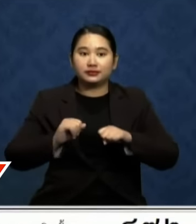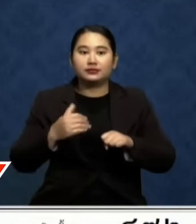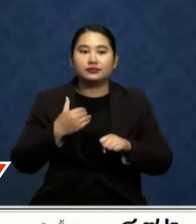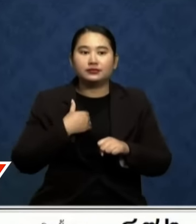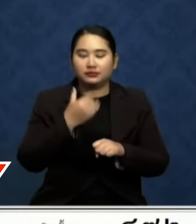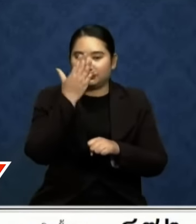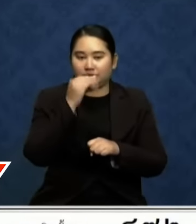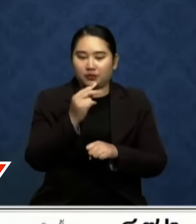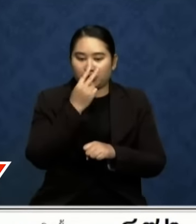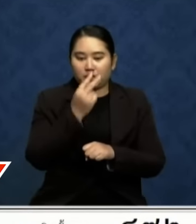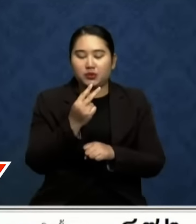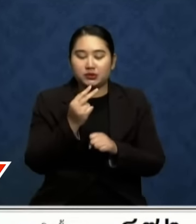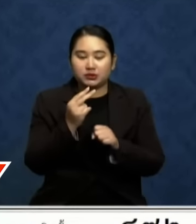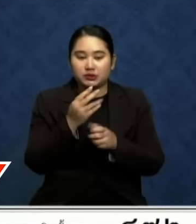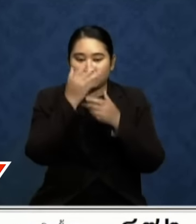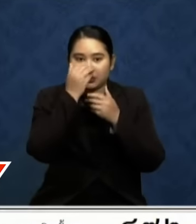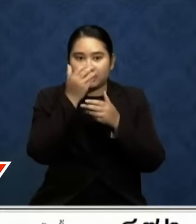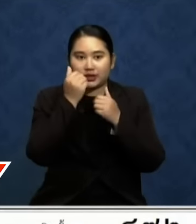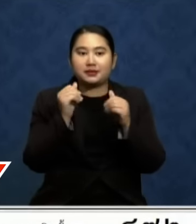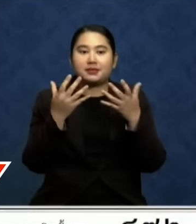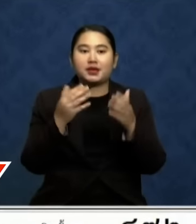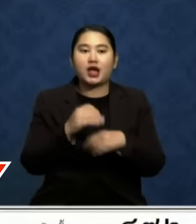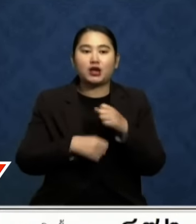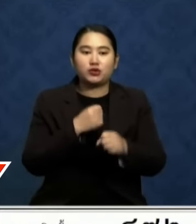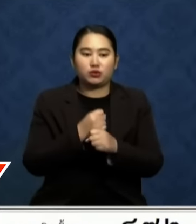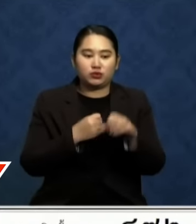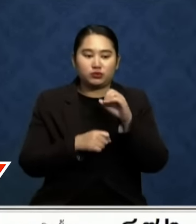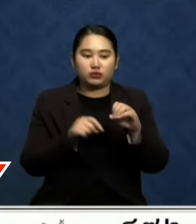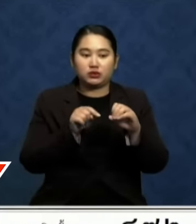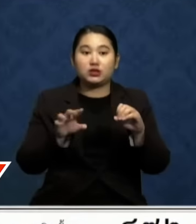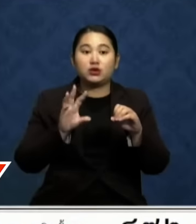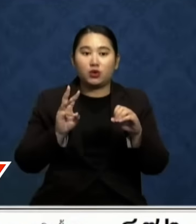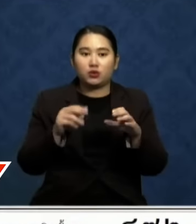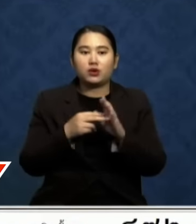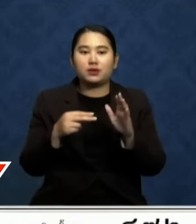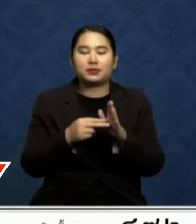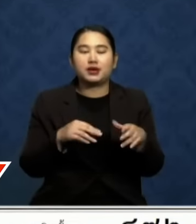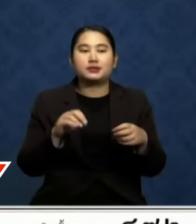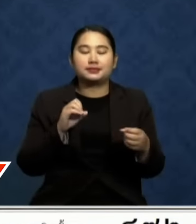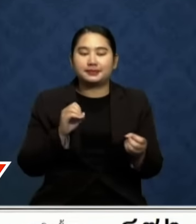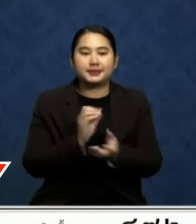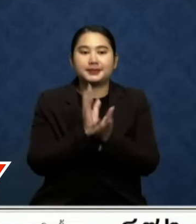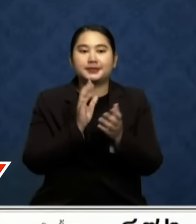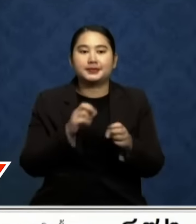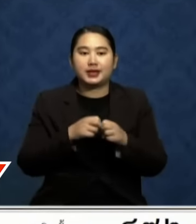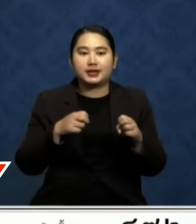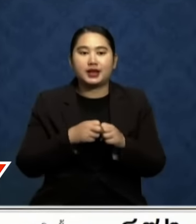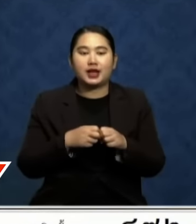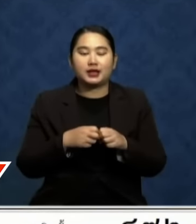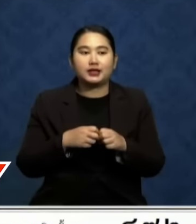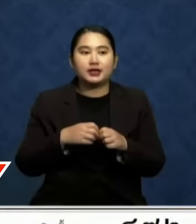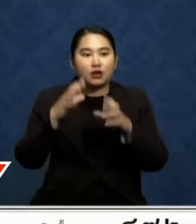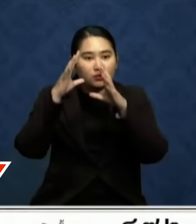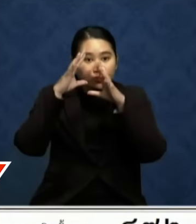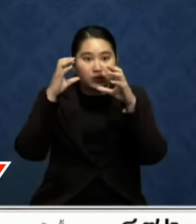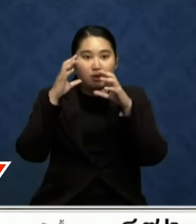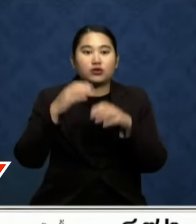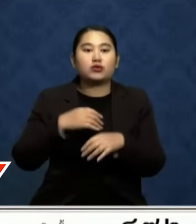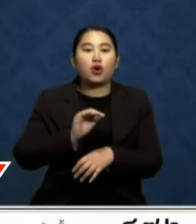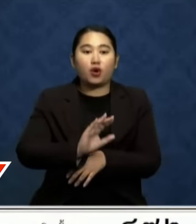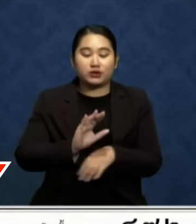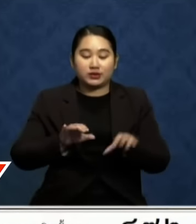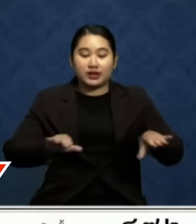ส่ใจกับเด็กในช่วงวัย0-6ขวบทำให้เราส่งต่อความรุนแรงผลิตซ้ำความรุนแรงทำลายสมองส่วนหน้าท